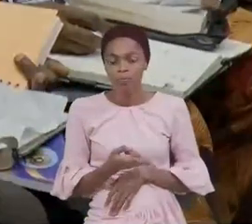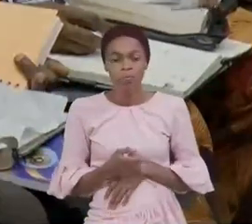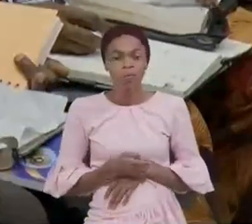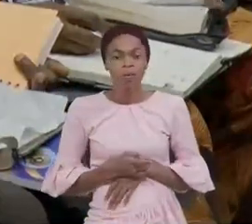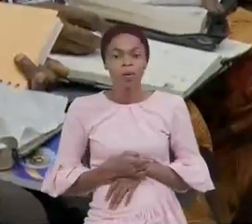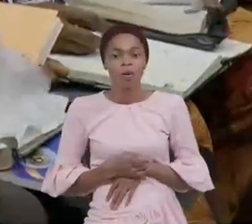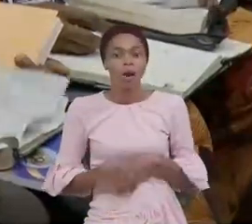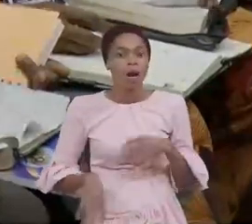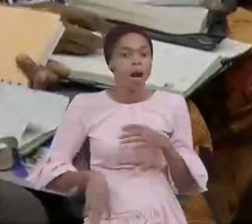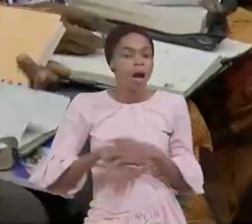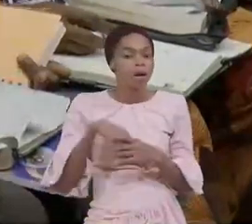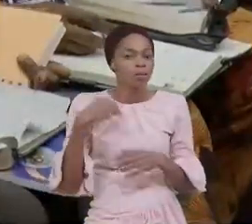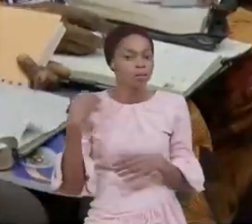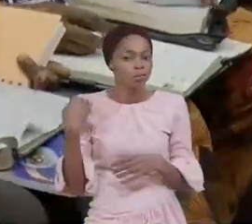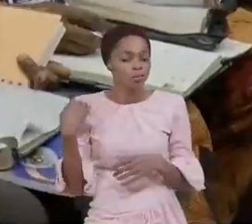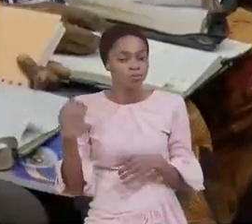tous les Sidoniens,